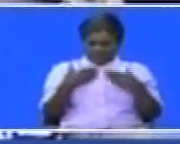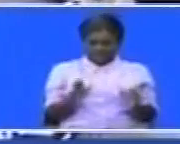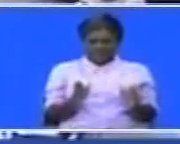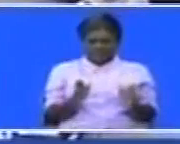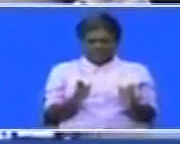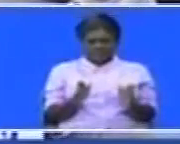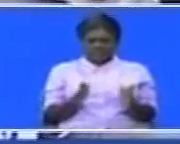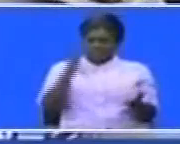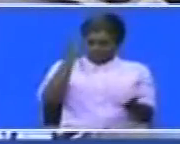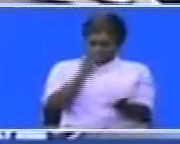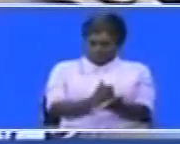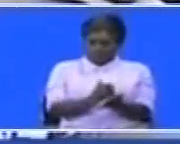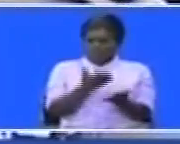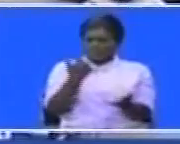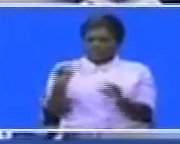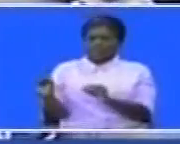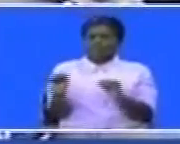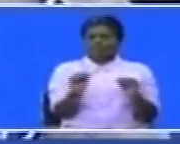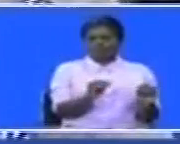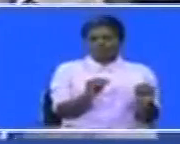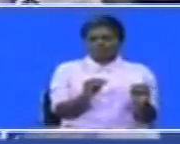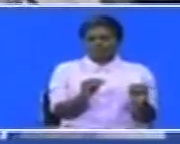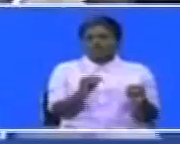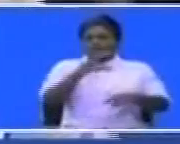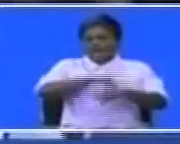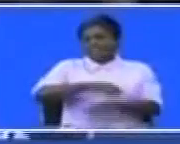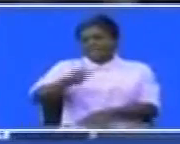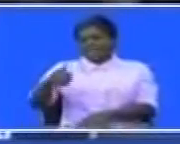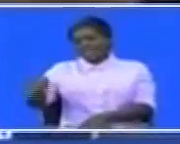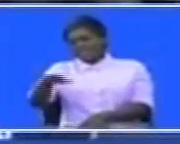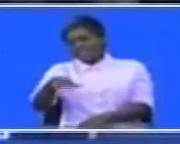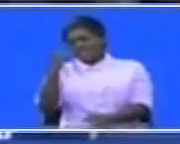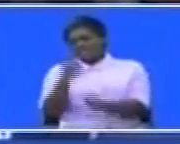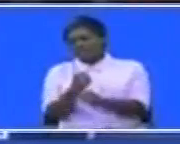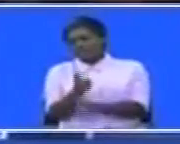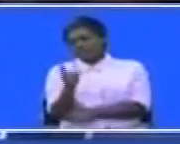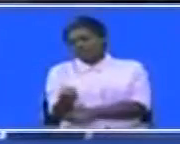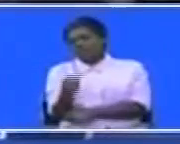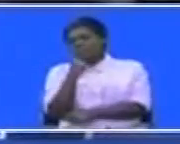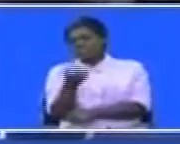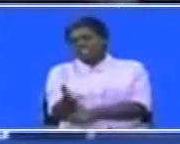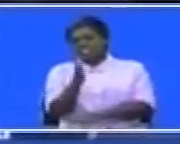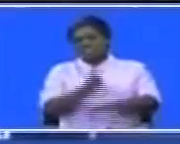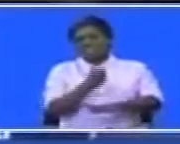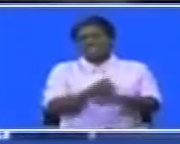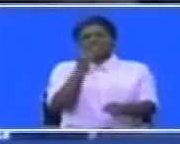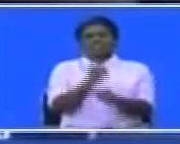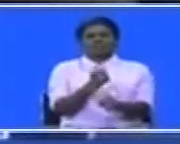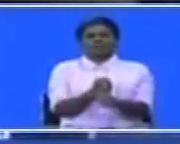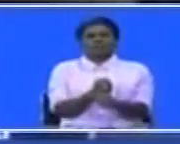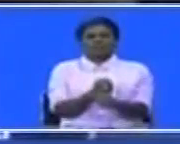kutafuta, lakini you need to moderate. Tafuta kwa akili, pana nunua takataka kama hii. Ati njia ni